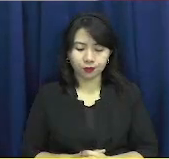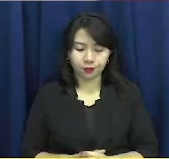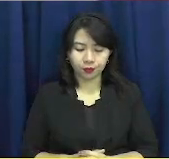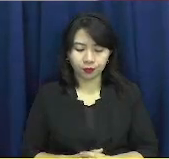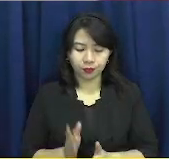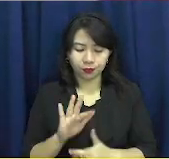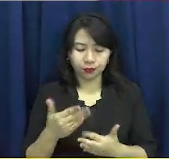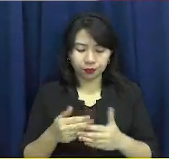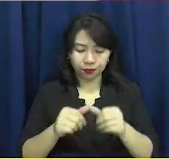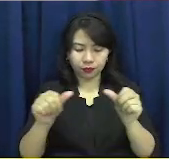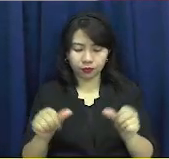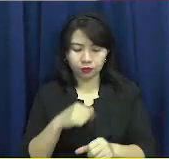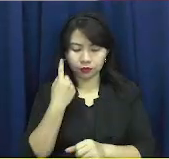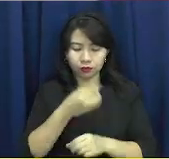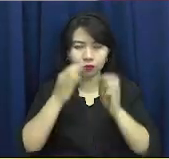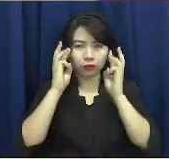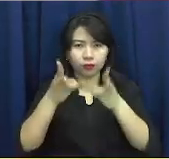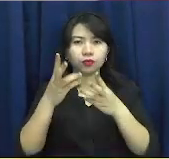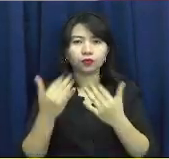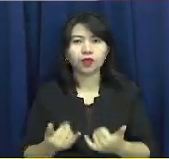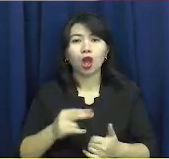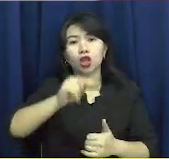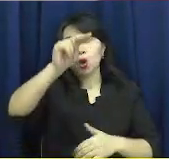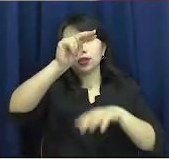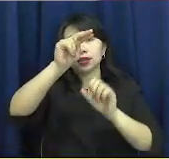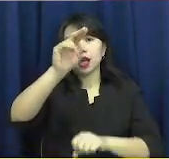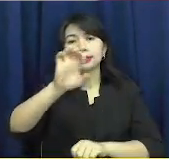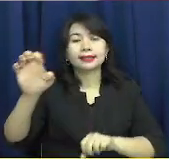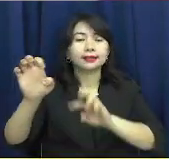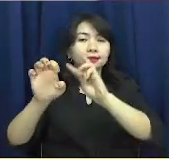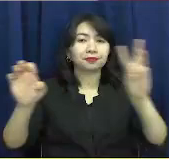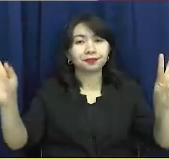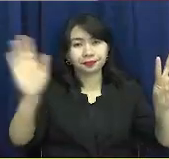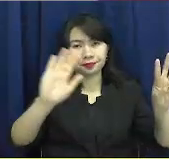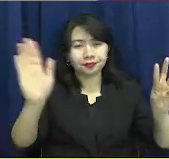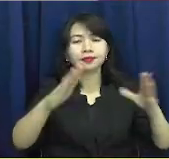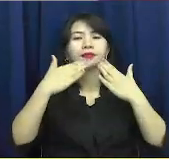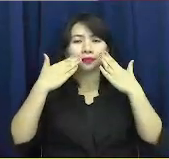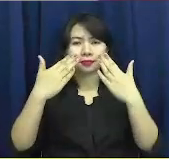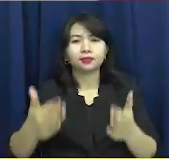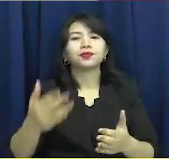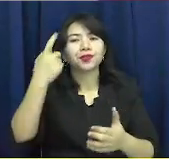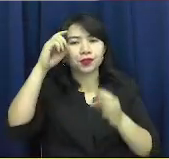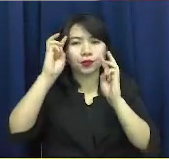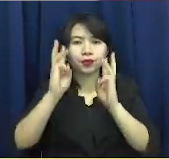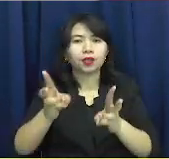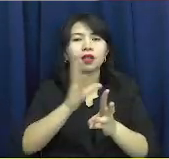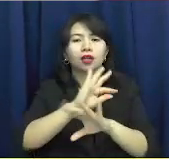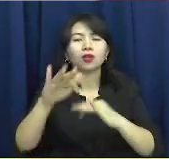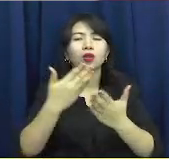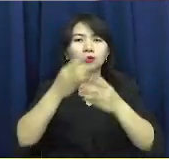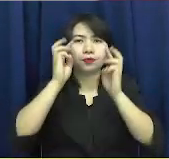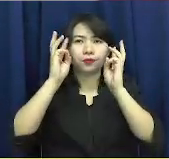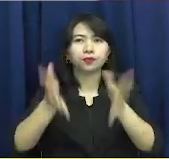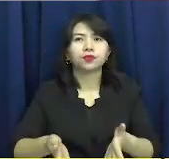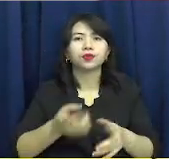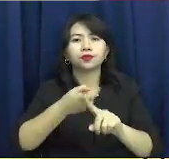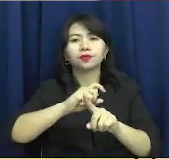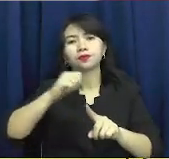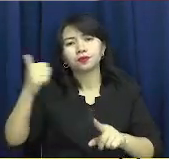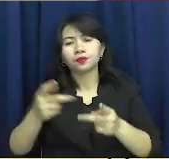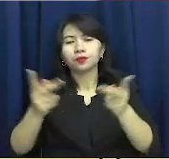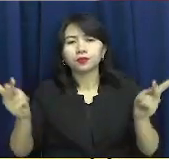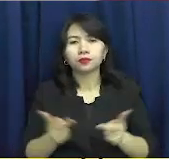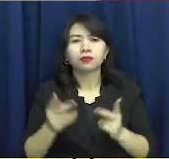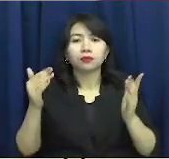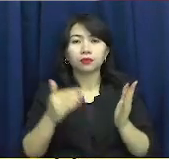na sumubaybay. North, South, East, West Corner, maraming salamat sa pag-tune in po ninyo. And to our viewers worldwide and nationwide, thank